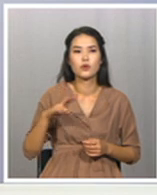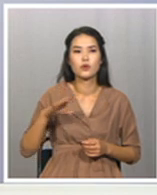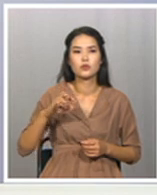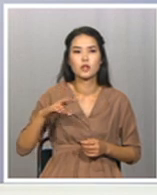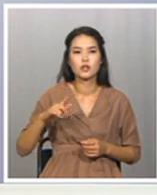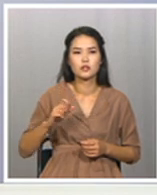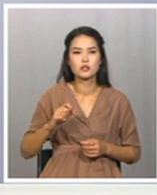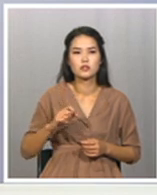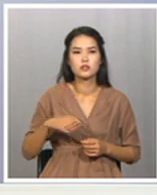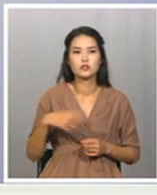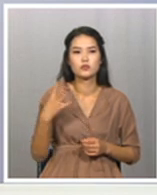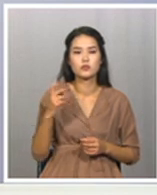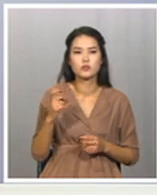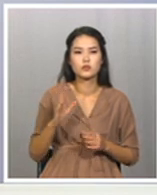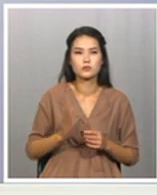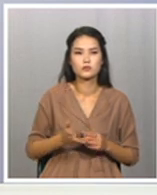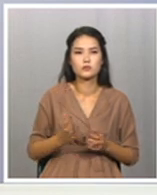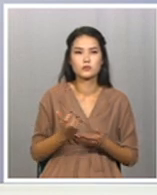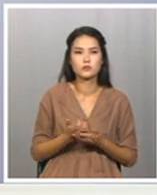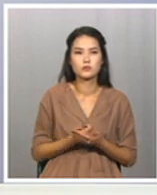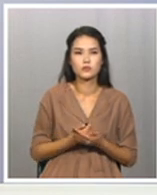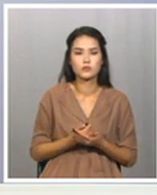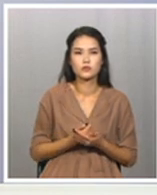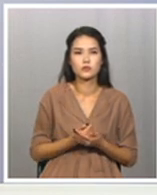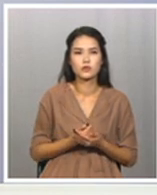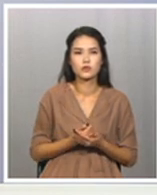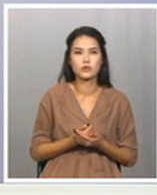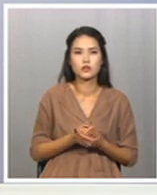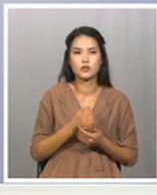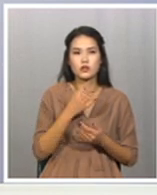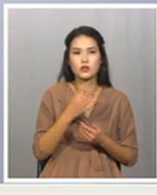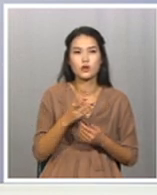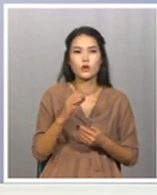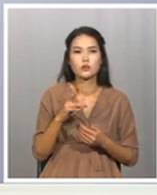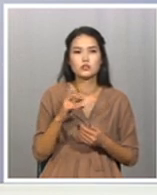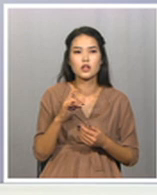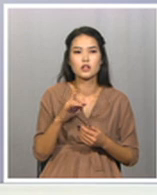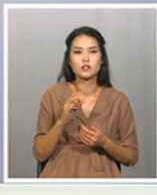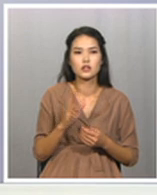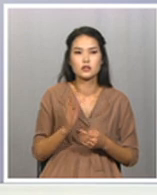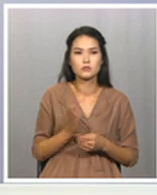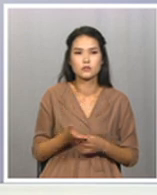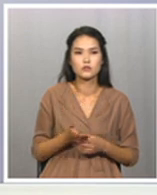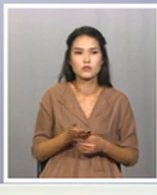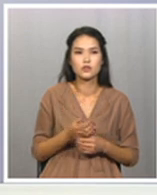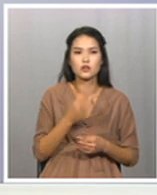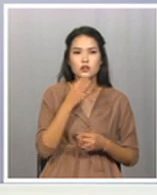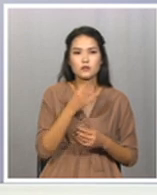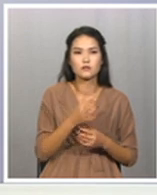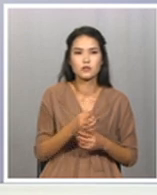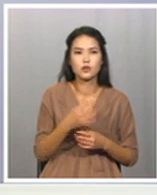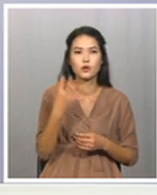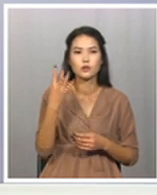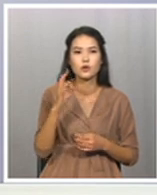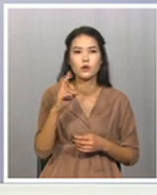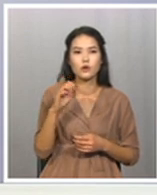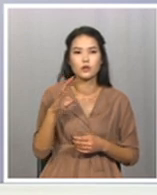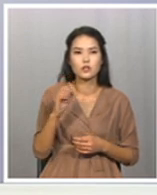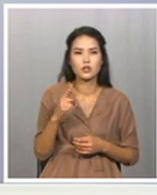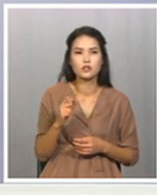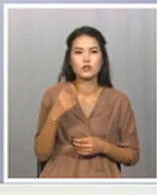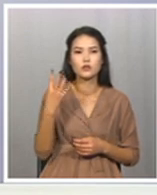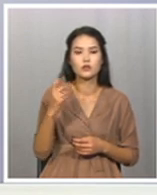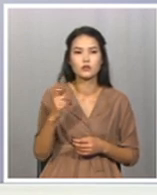Косинус 4х-тің синус 4х-ке қатынасы ол катангенс 4х. Сол кезде жауабы 4 катангенс 4х